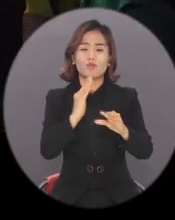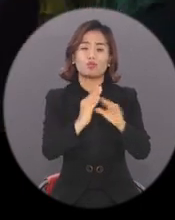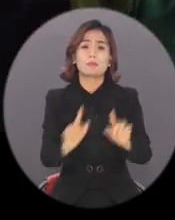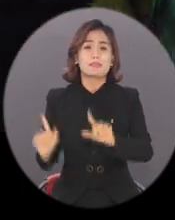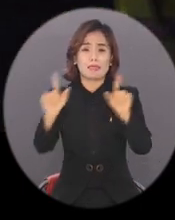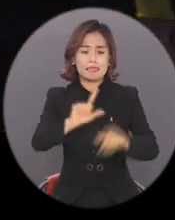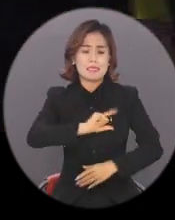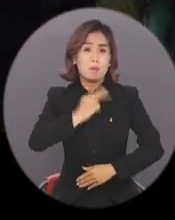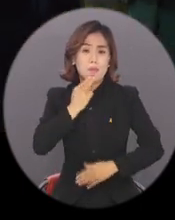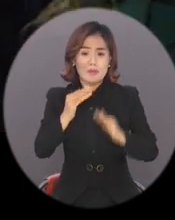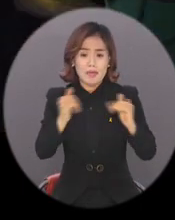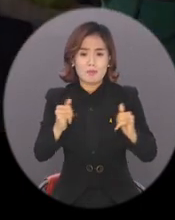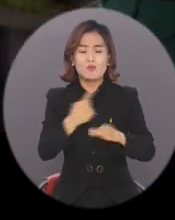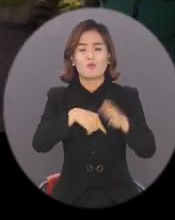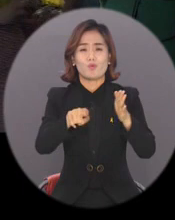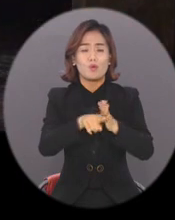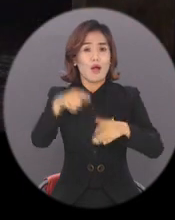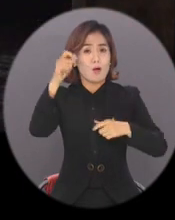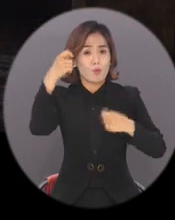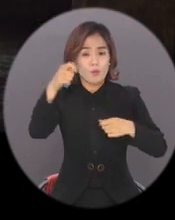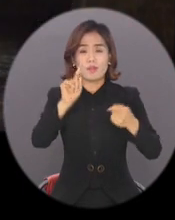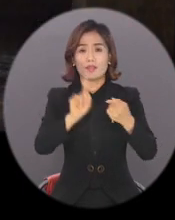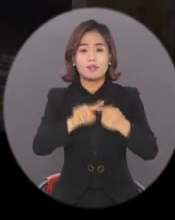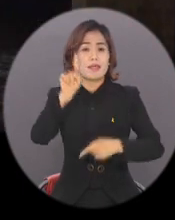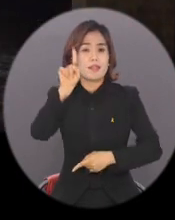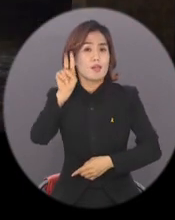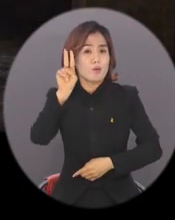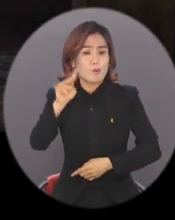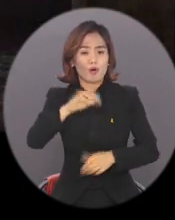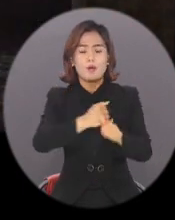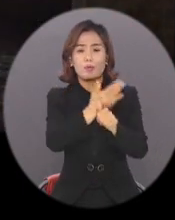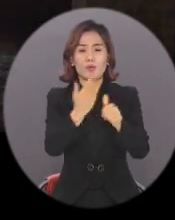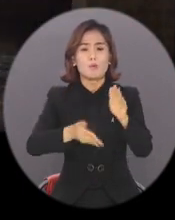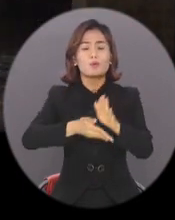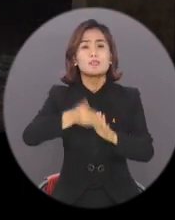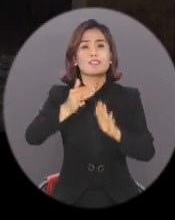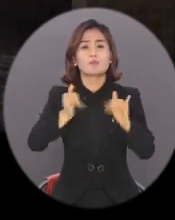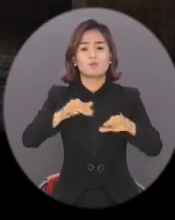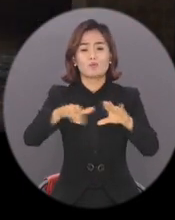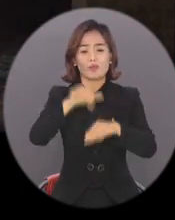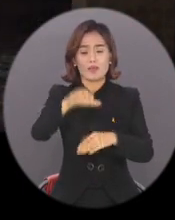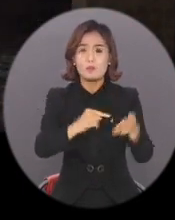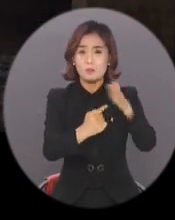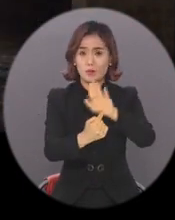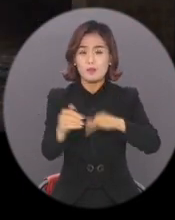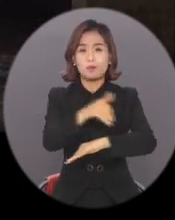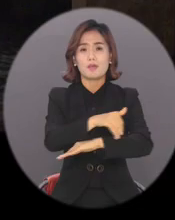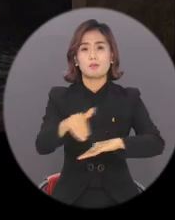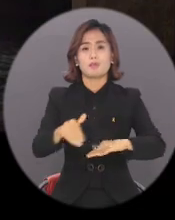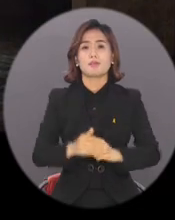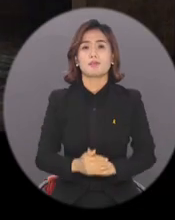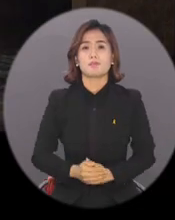이름 없는 이들을 기리는 뮤지컬 광주는 내일과 모레 빛고울 시민문화관에서 만나볼 수 있습니다. MBC